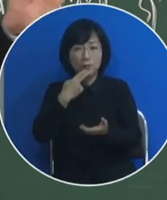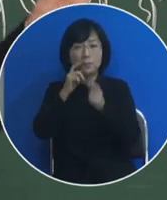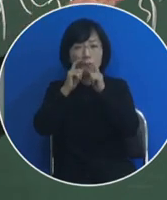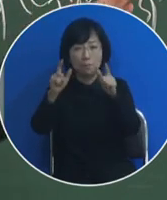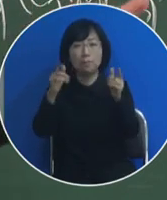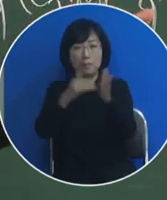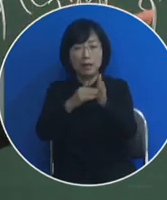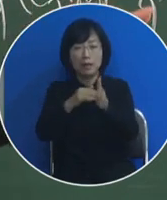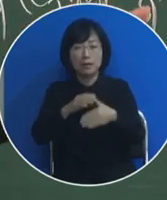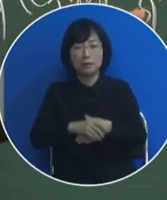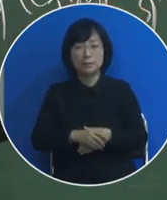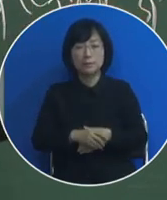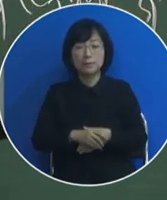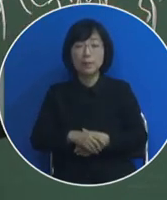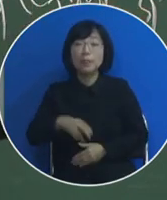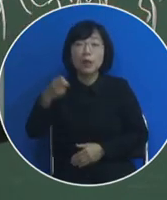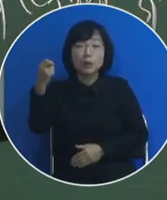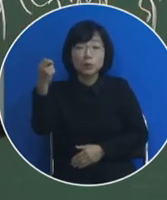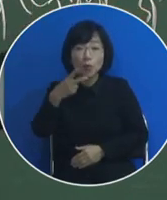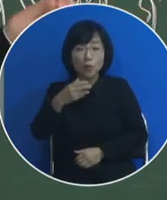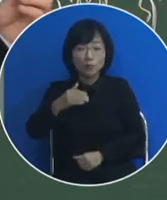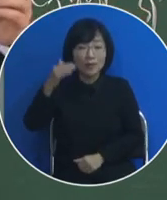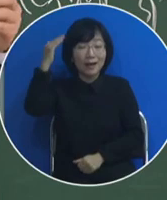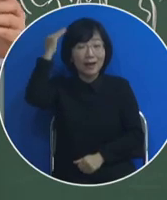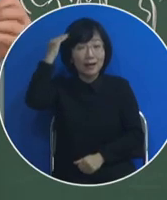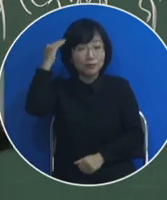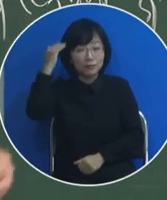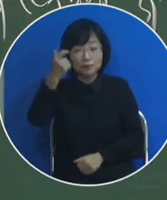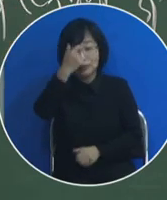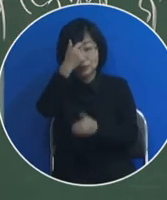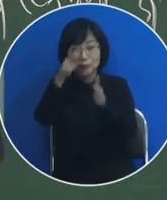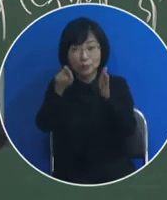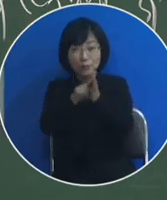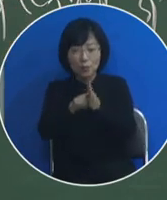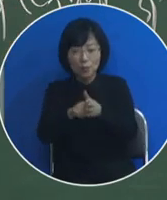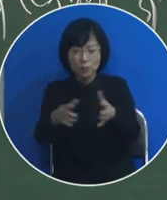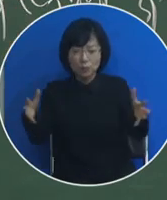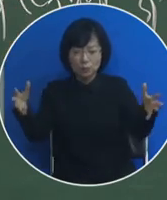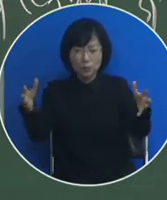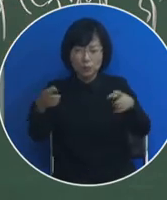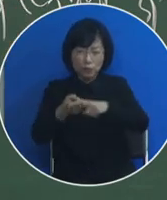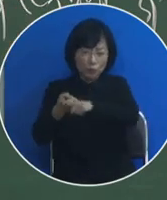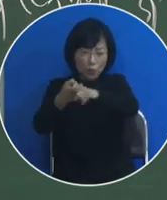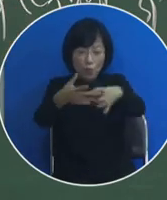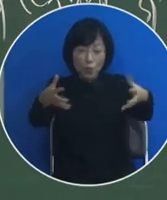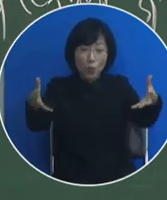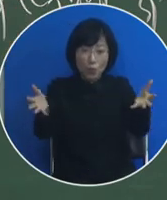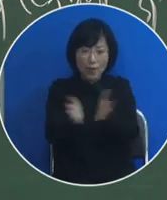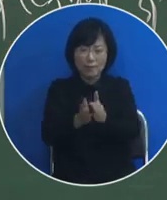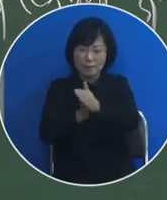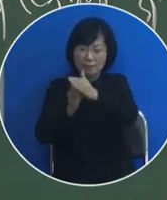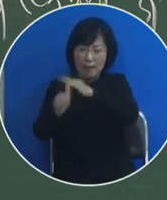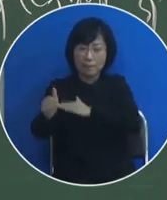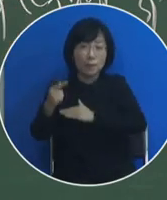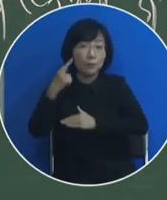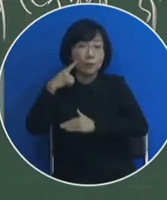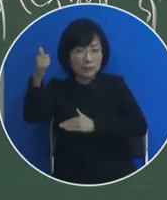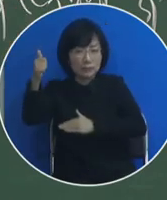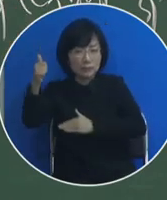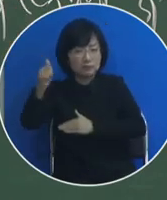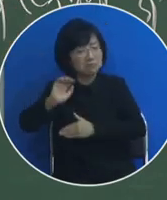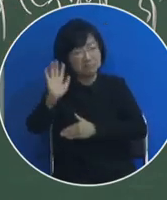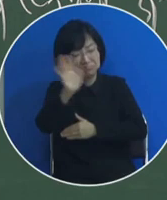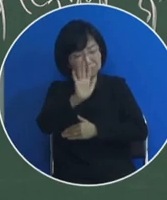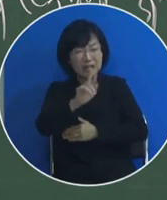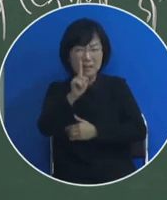이번에 새로 한국 기독교 총회 대표회장님이 왔는데 그분이 다시 재검하자 이 됐어요. And this time there was a new moderator appointed to the